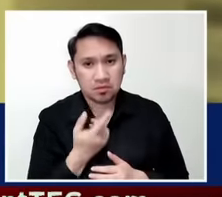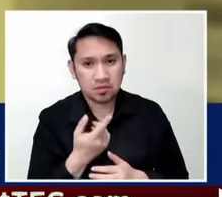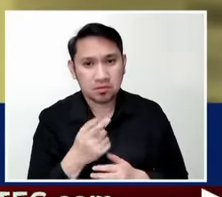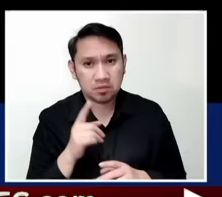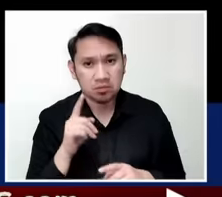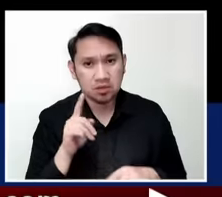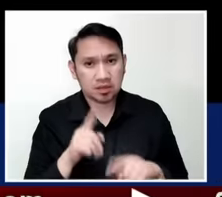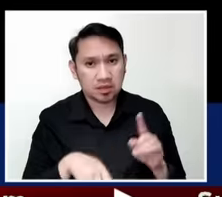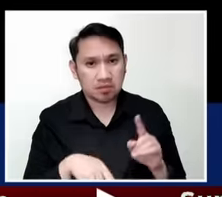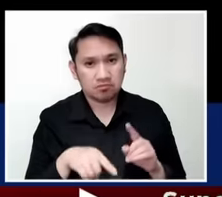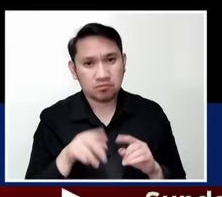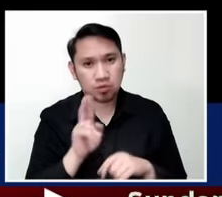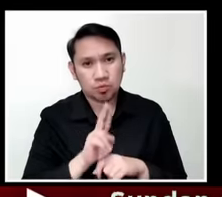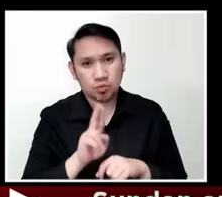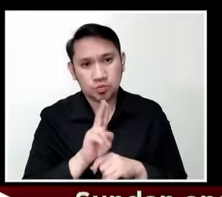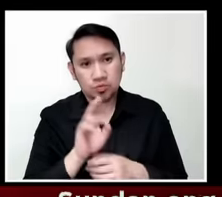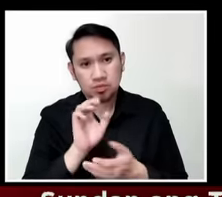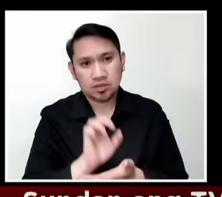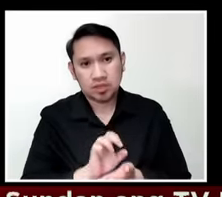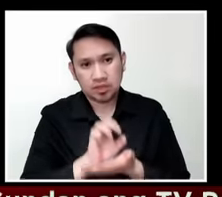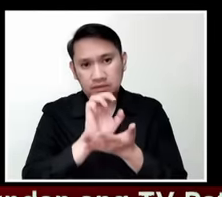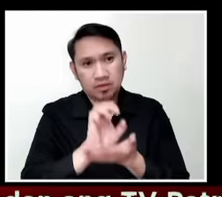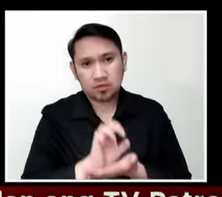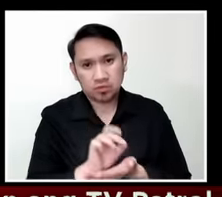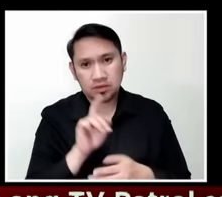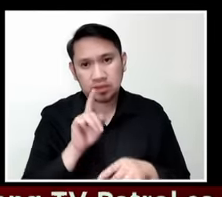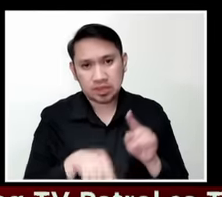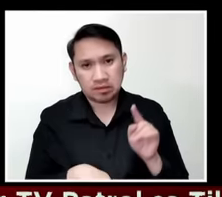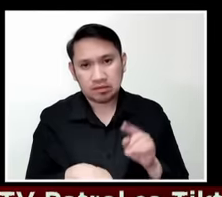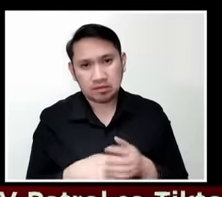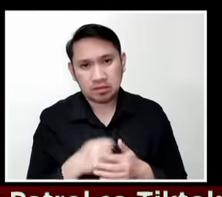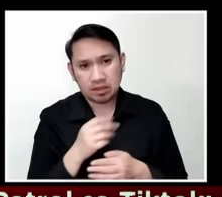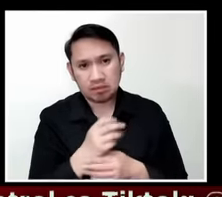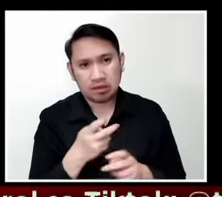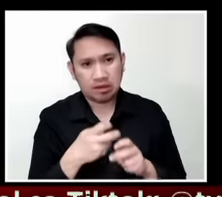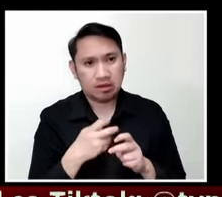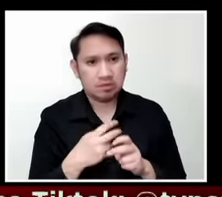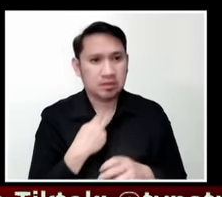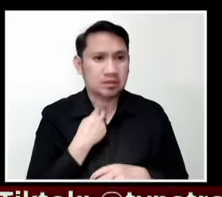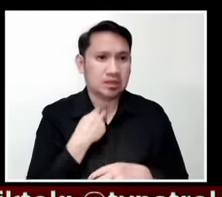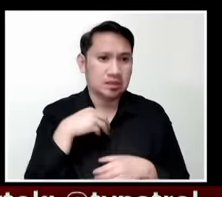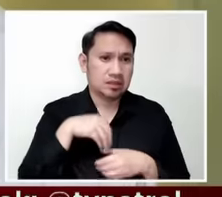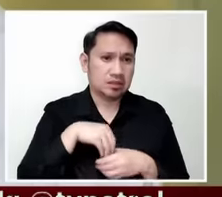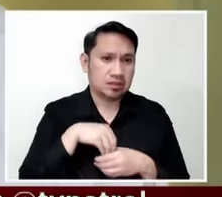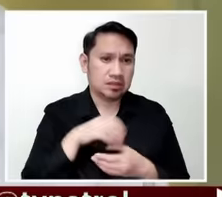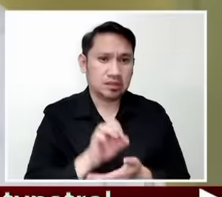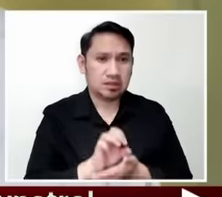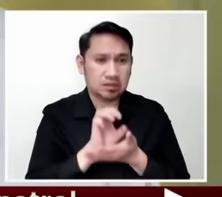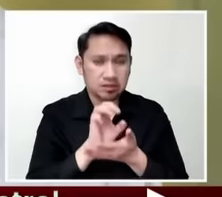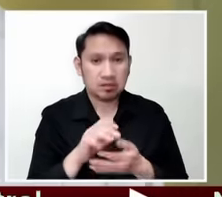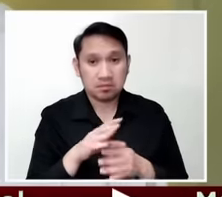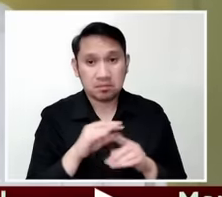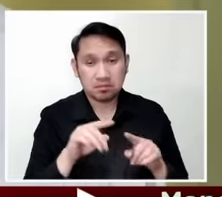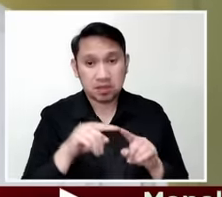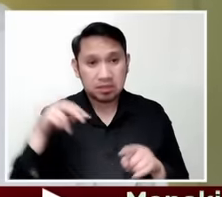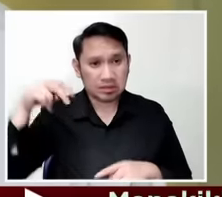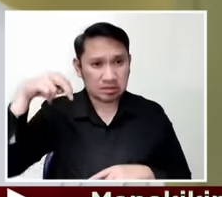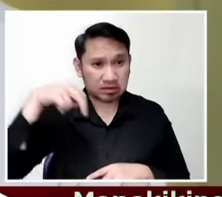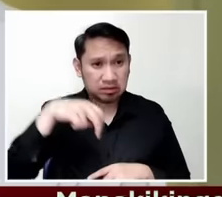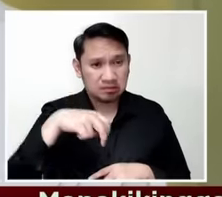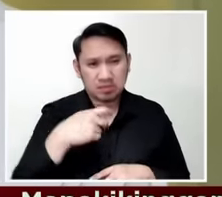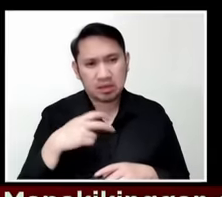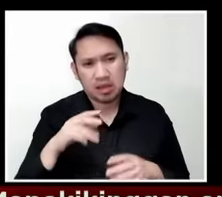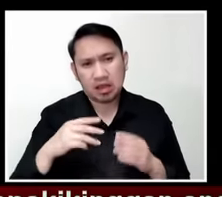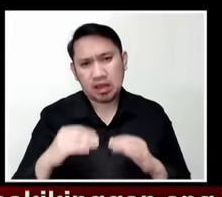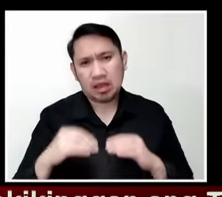elevator pag ganyan eh. Surely hindi talaga gumagana. Tsaka mahirap kapag na-stuck ka sa loob ng elevator. Pag nag-stairs naman kami, sobrang taas eh. Eh meron